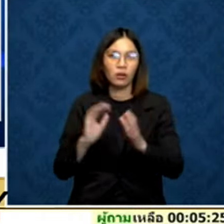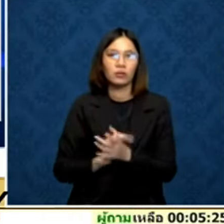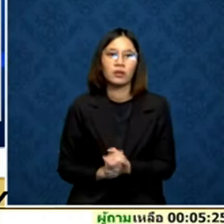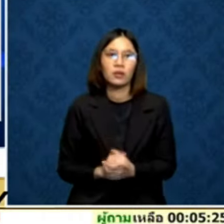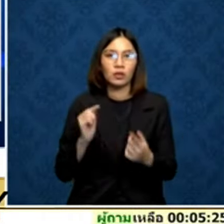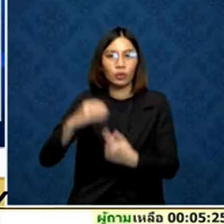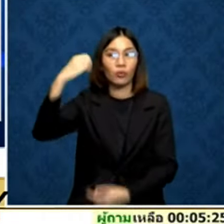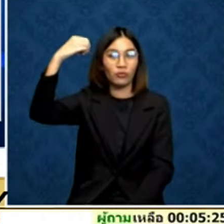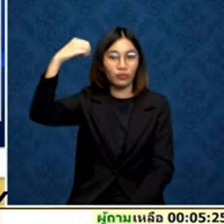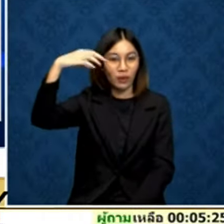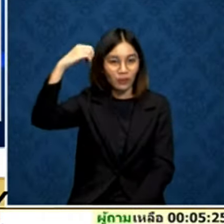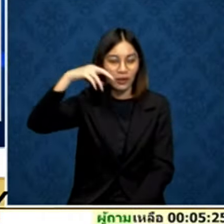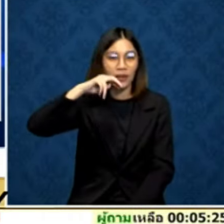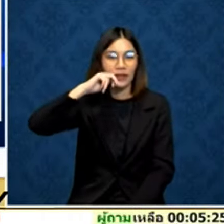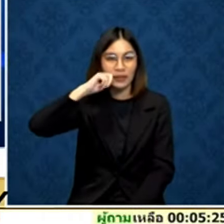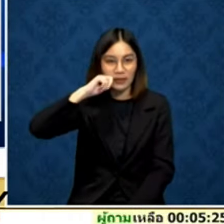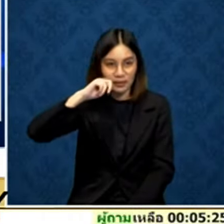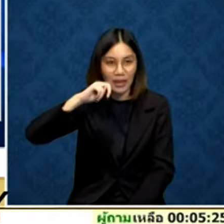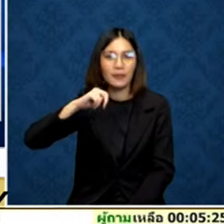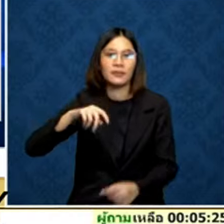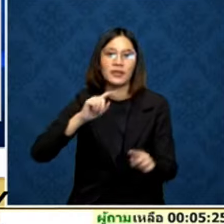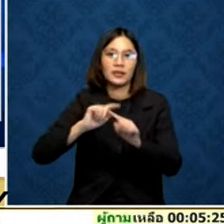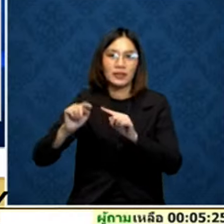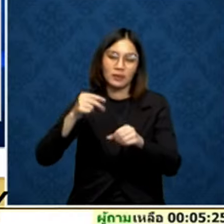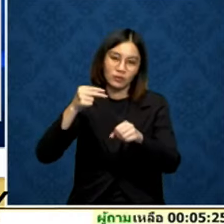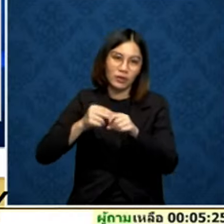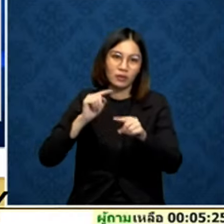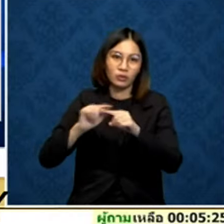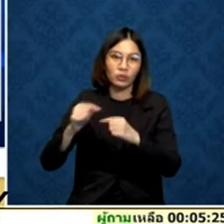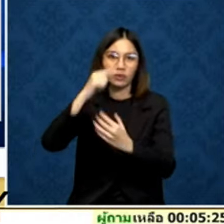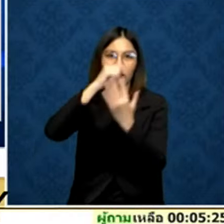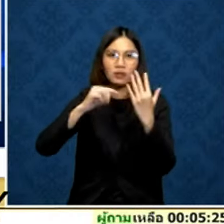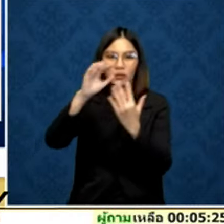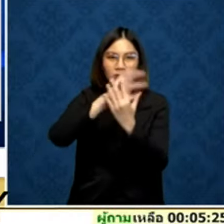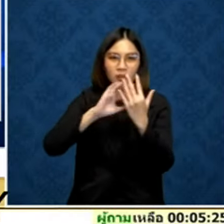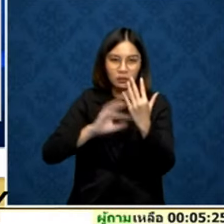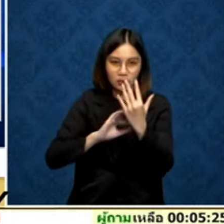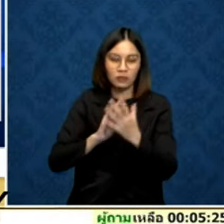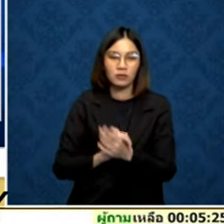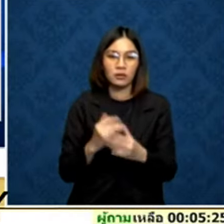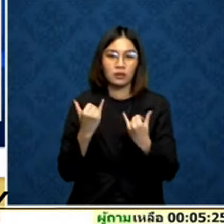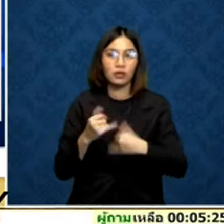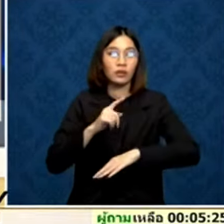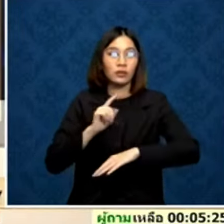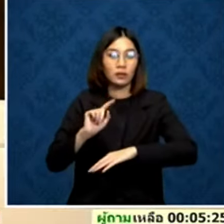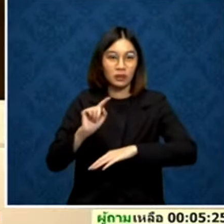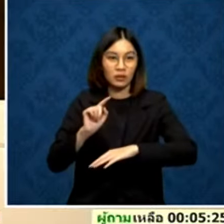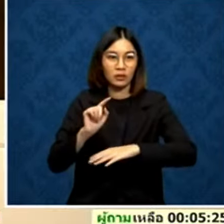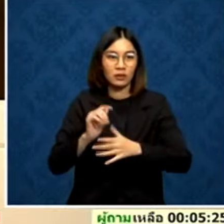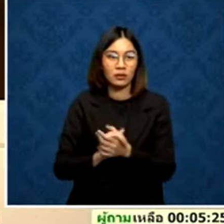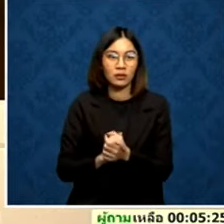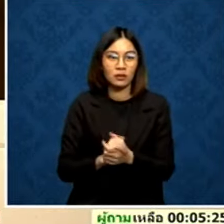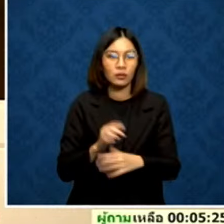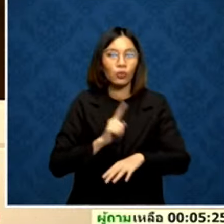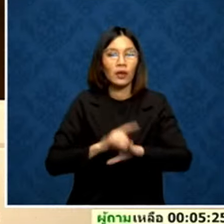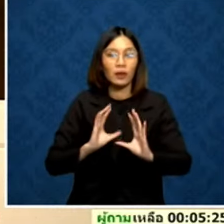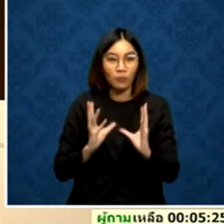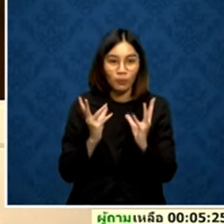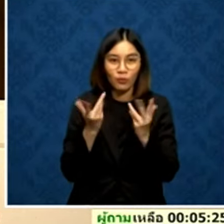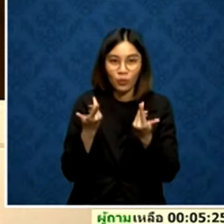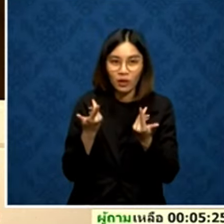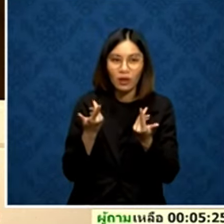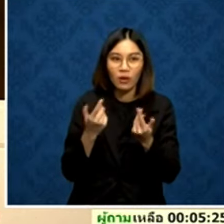านที่สามารถใช้ในประเทศได้นะครับ ครับท่านนายกดีครับเนื่องจากว่าเวลาท่านกำหนดหมดแล้วครับก็เ